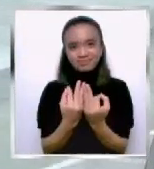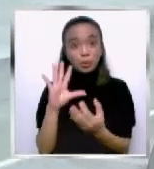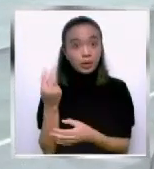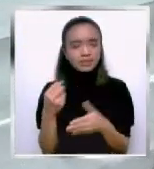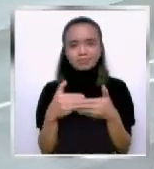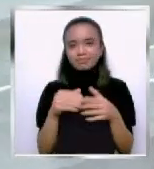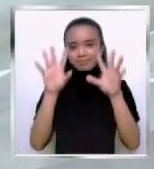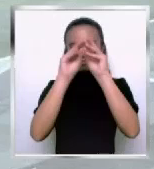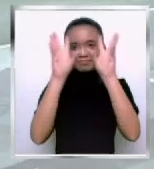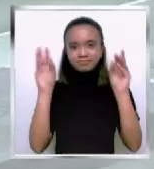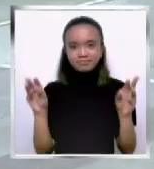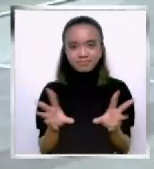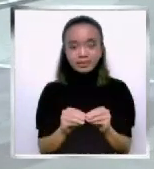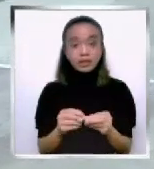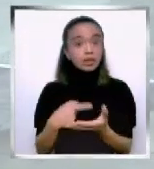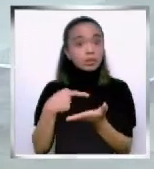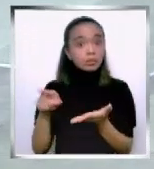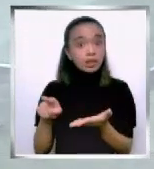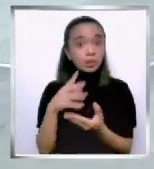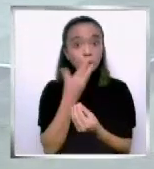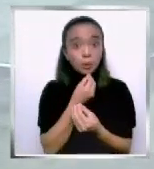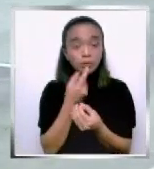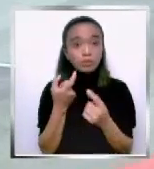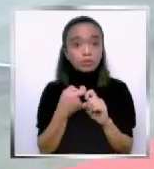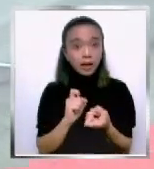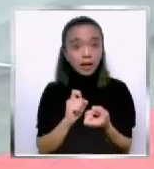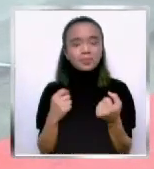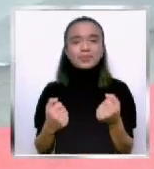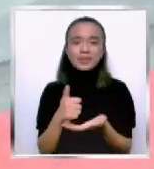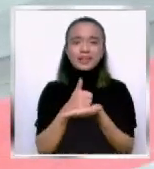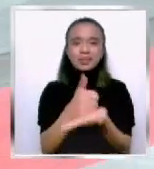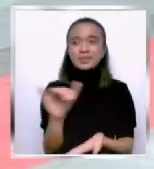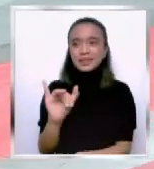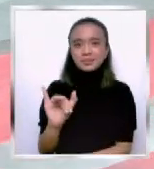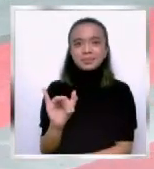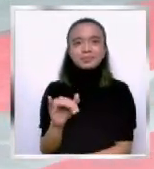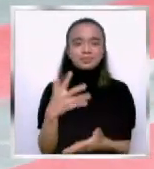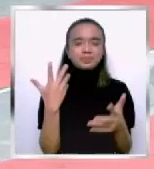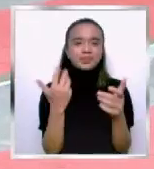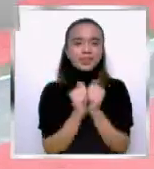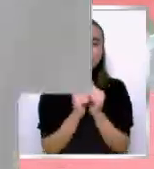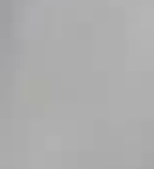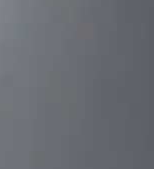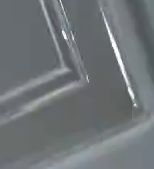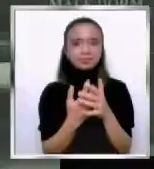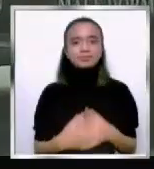Ang kanilang pampiyansa galing po sa tulong ng mga kapwa nila preso. Tinutukan po yan ni June Veneracion.